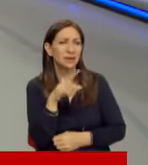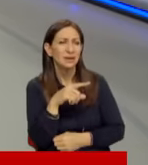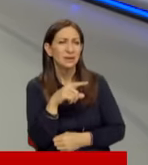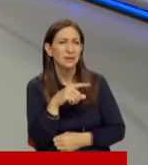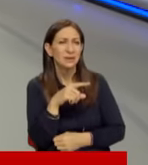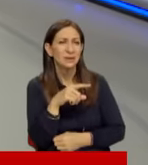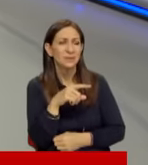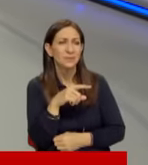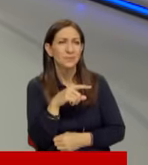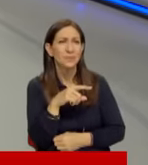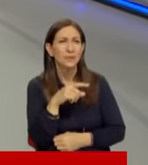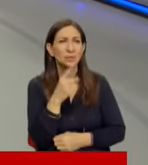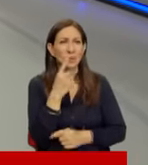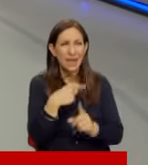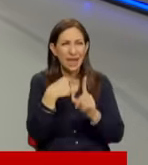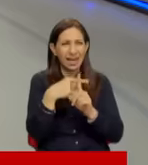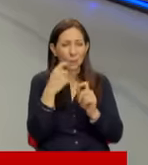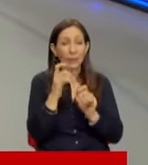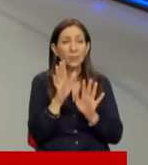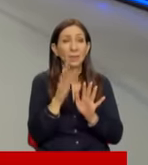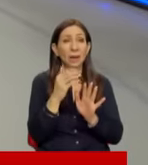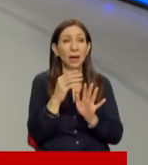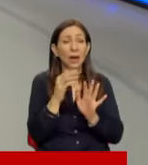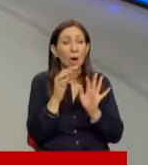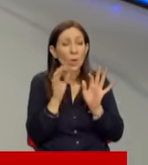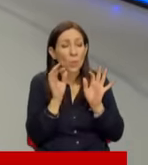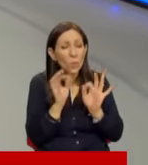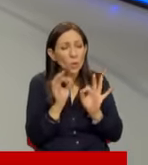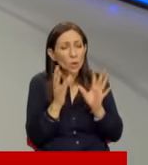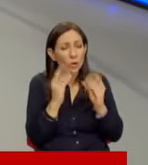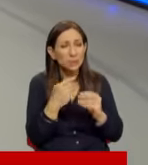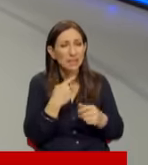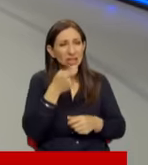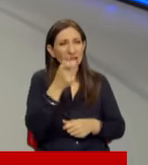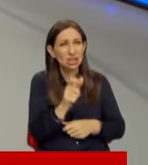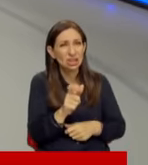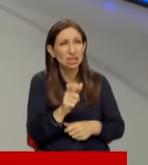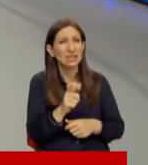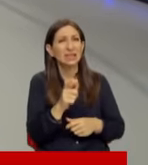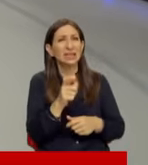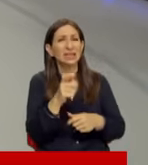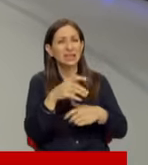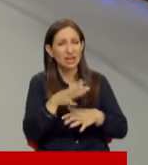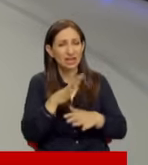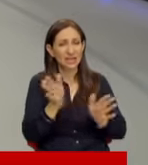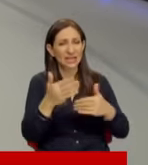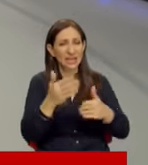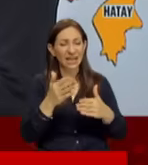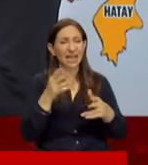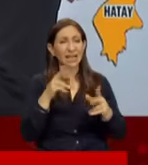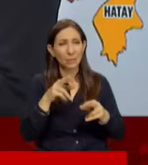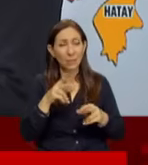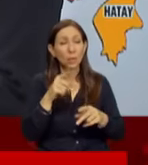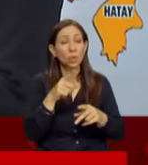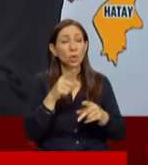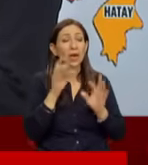Yani burada bir ek yapabilir miyim? Ben mümkün mertebe böyle işçi greviydi, işte işçi direnişiydi, sendikalaşma vesaire,